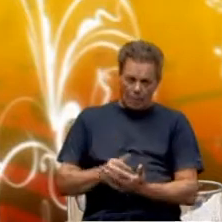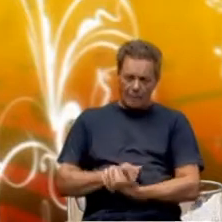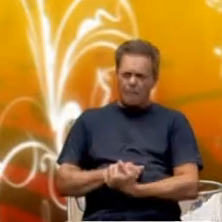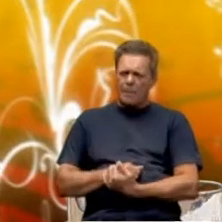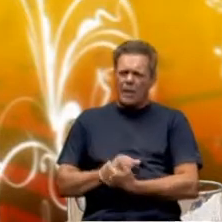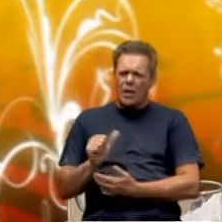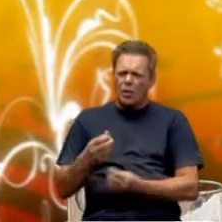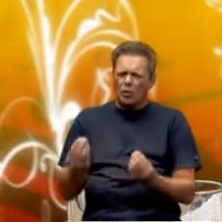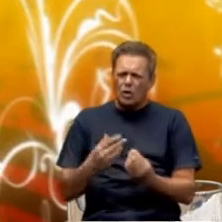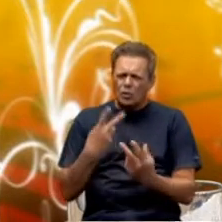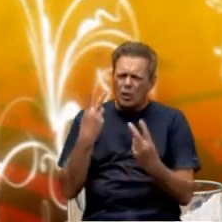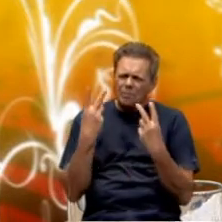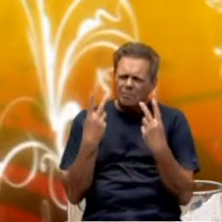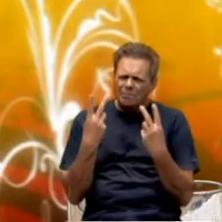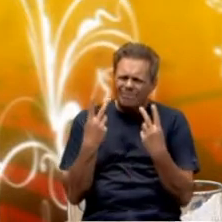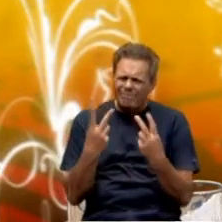nešto što je jako važno,